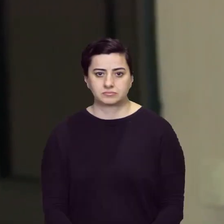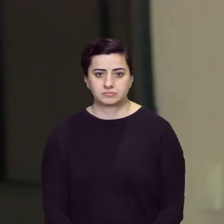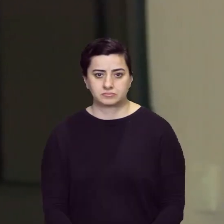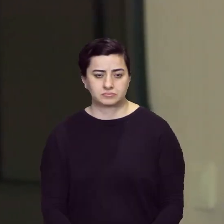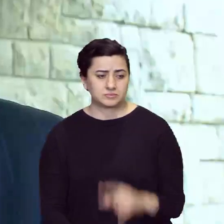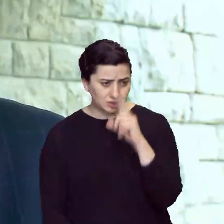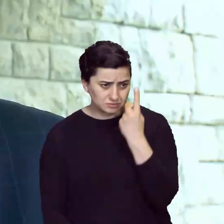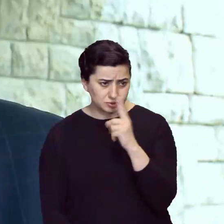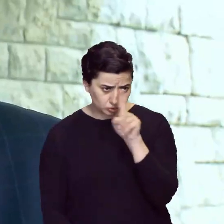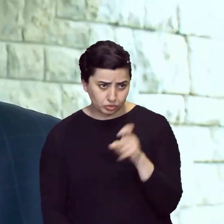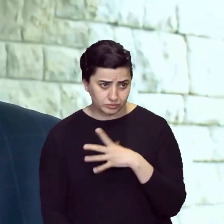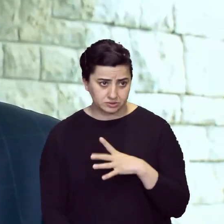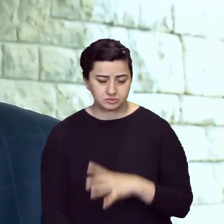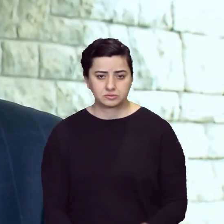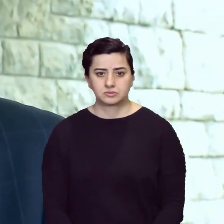Sadece bir soru.